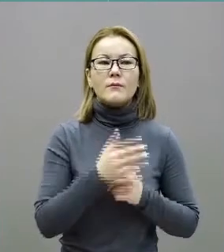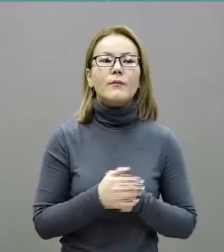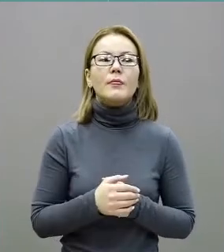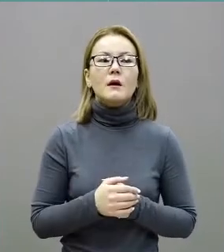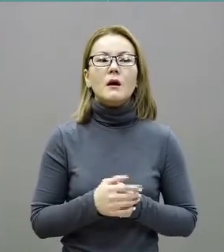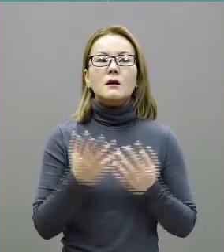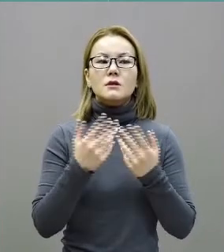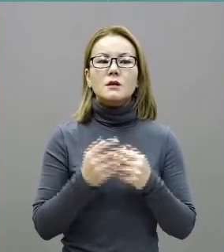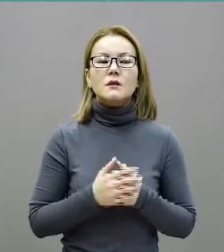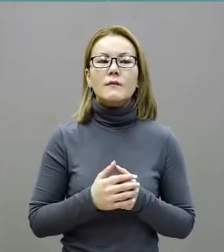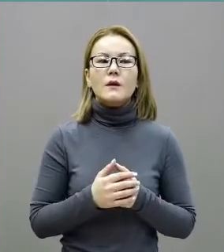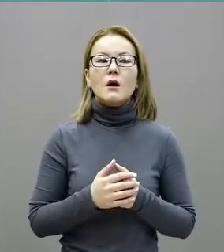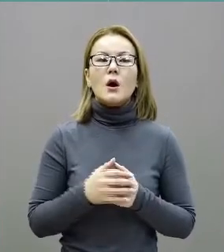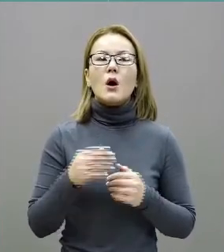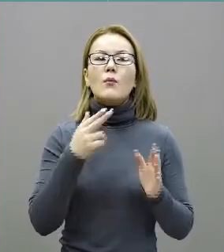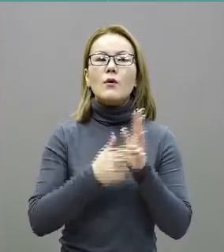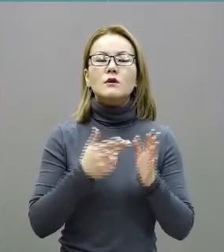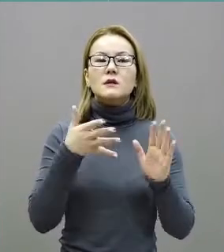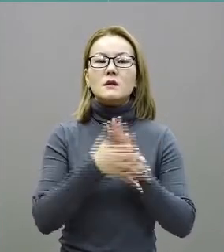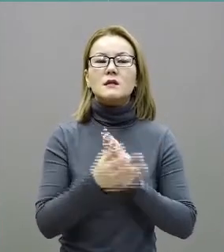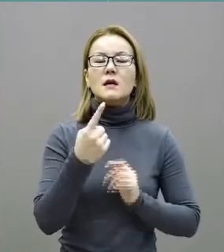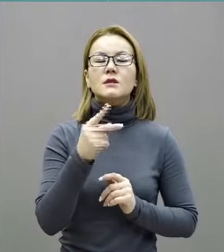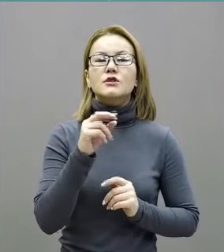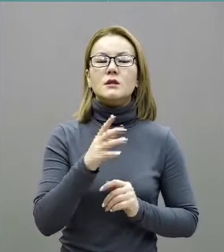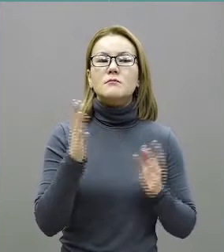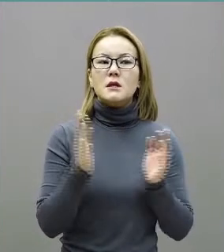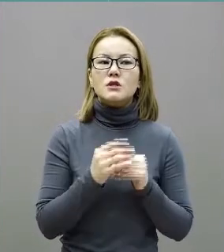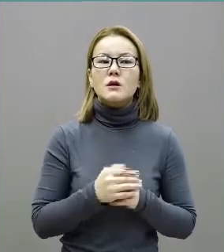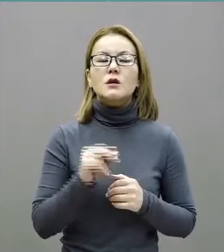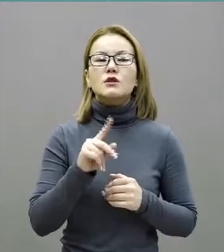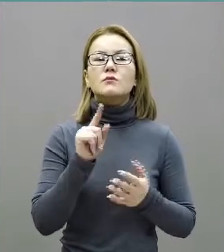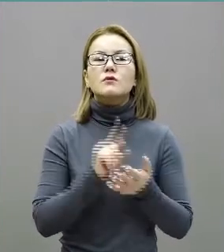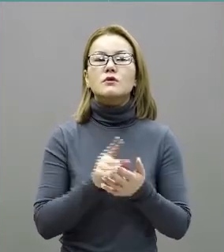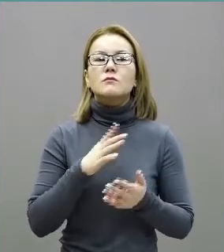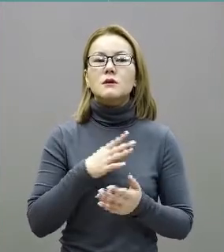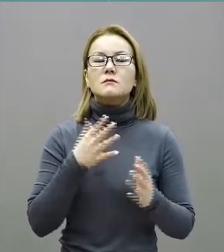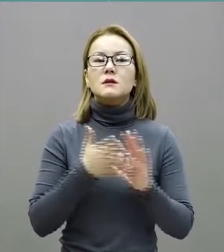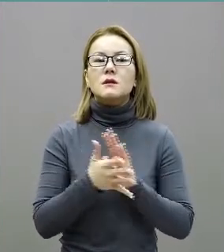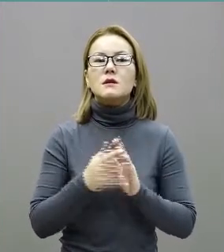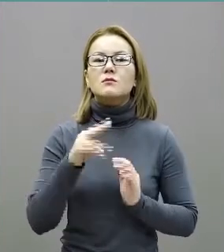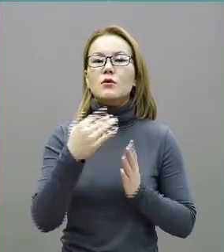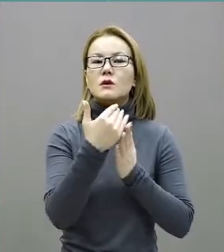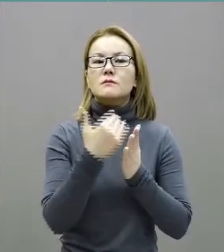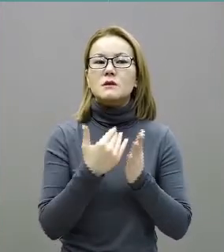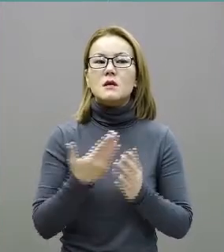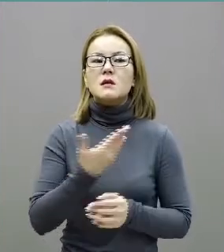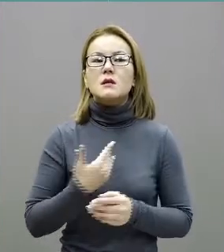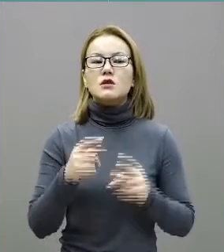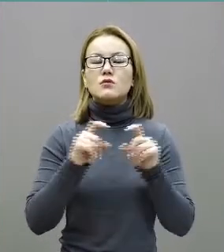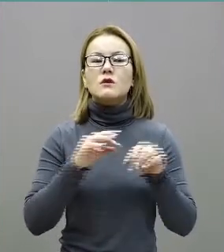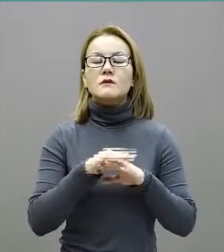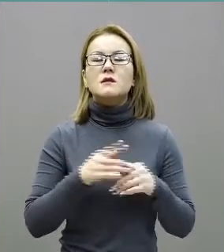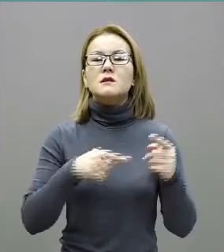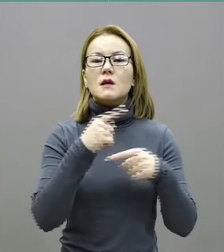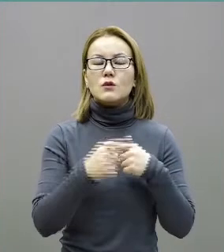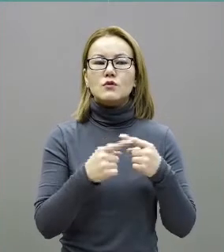уровни так как по условию пояса тратил на 1 час меньше чем должен был затратить по расписанию наше уравнение